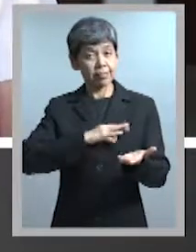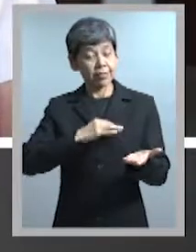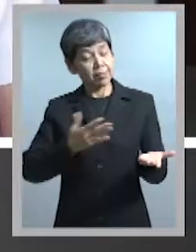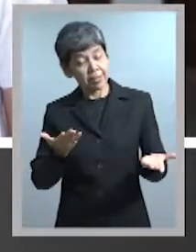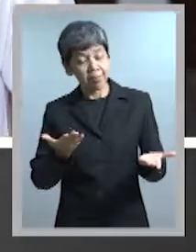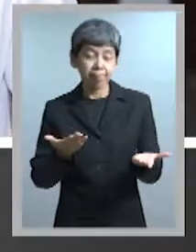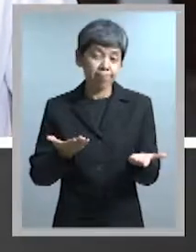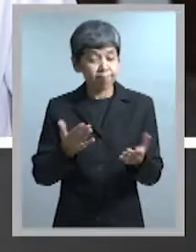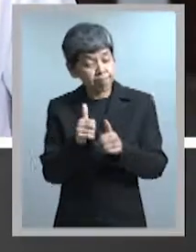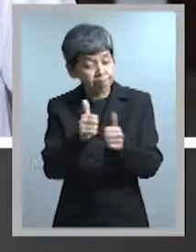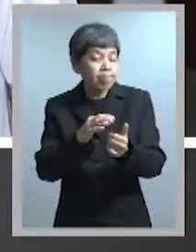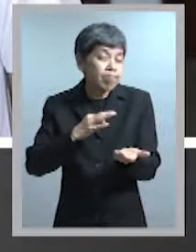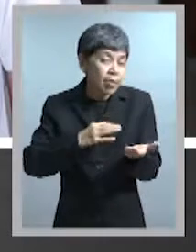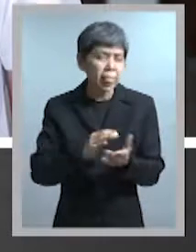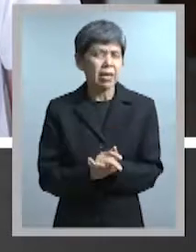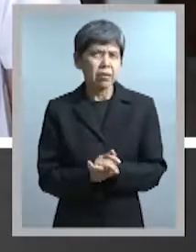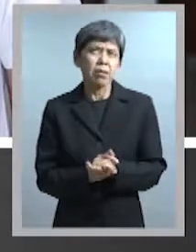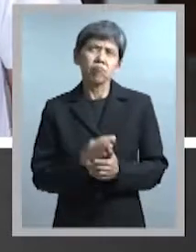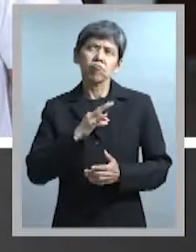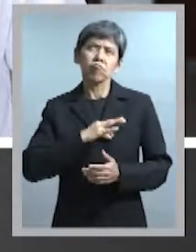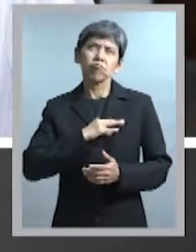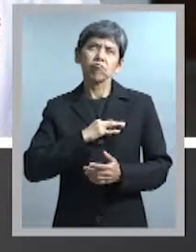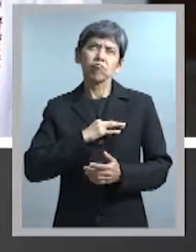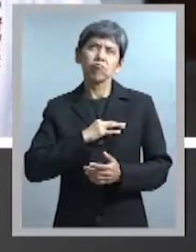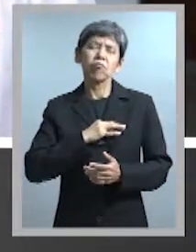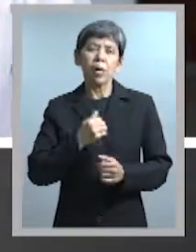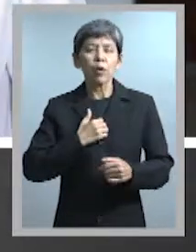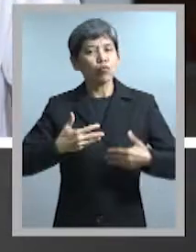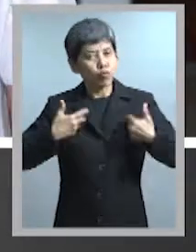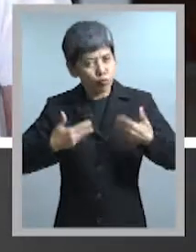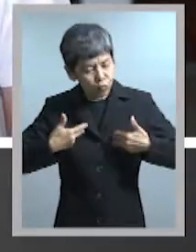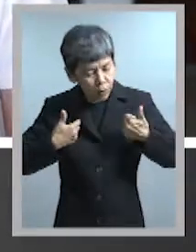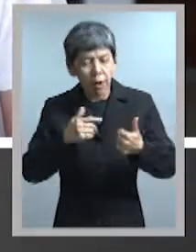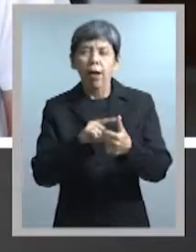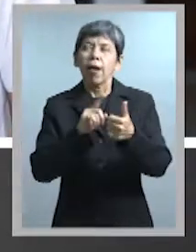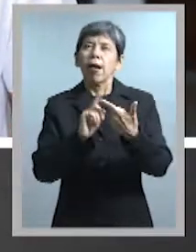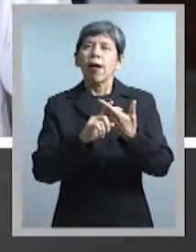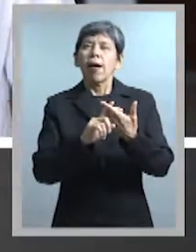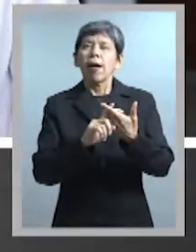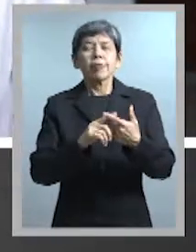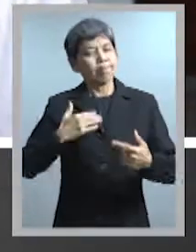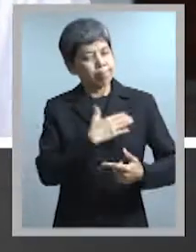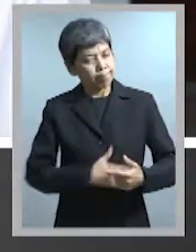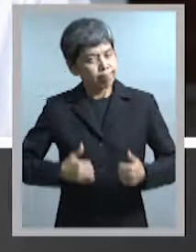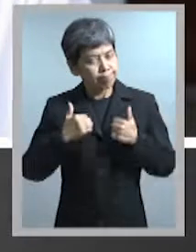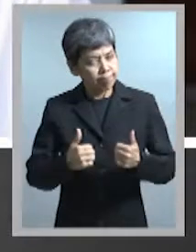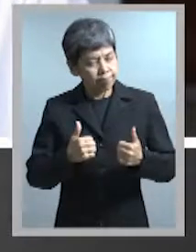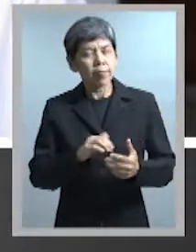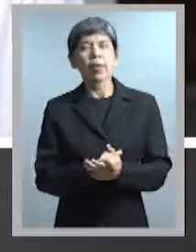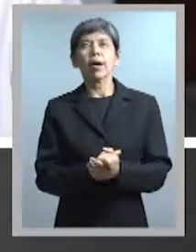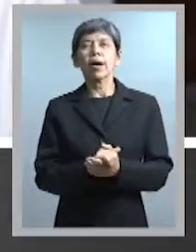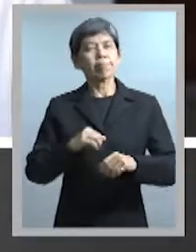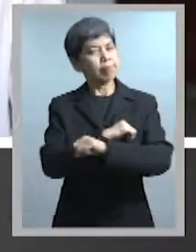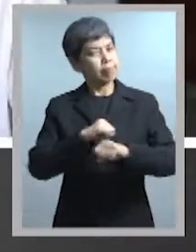ารู้สึกว่าเราได้อะไรบ้างจากการที่เรามาแข่ง อ๋อได้อะไรกลับไปเหรอครับ ใช่ ก็ได้ทั้งความสนุกครับได้ทั้งสุขภาพร่างกายด้วย